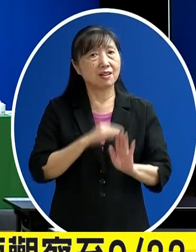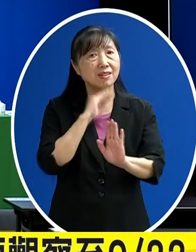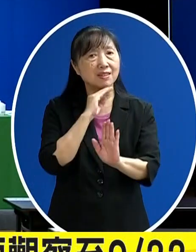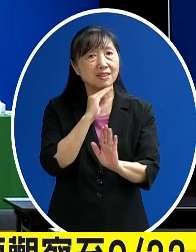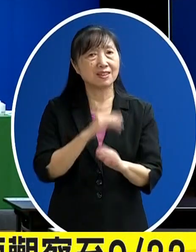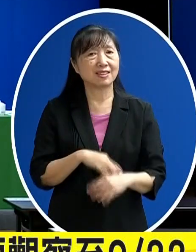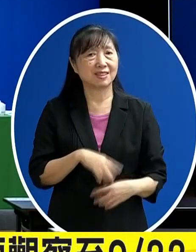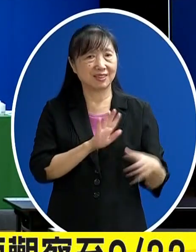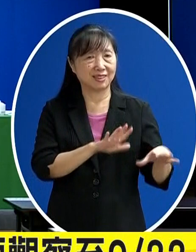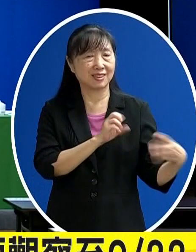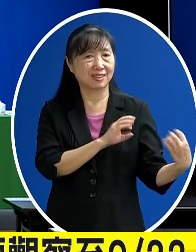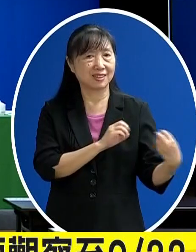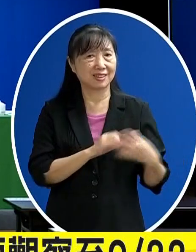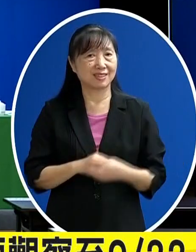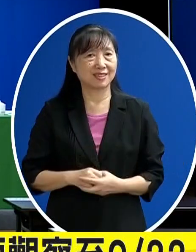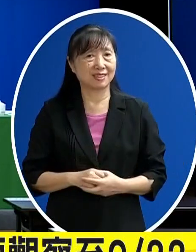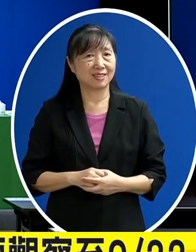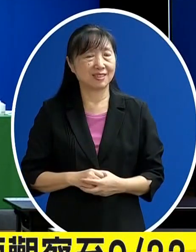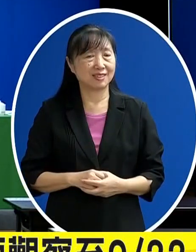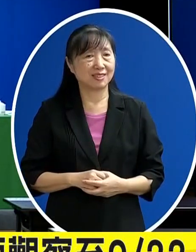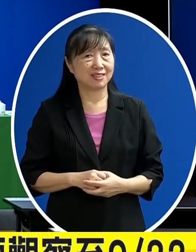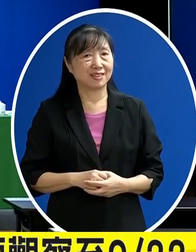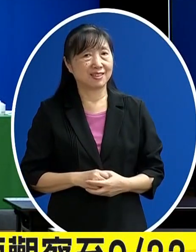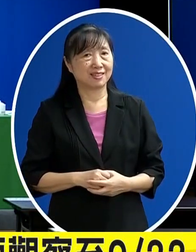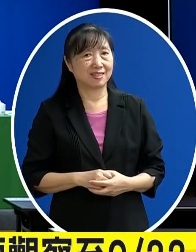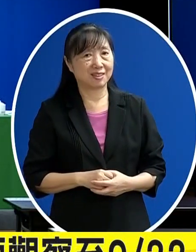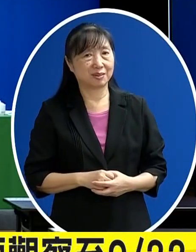什么？没有？怎么样？15478。